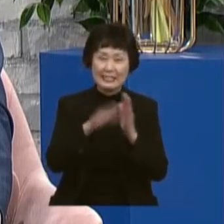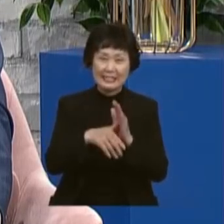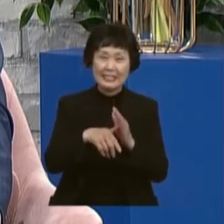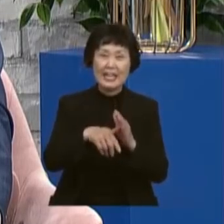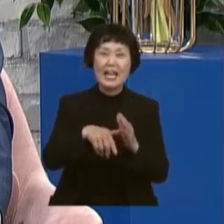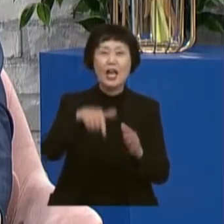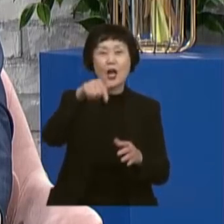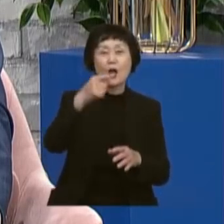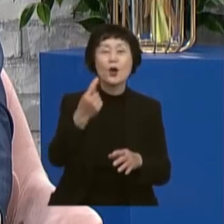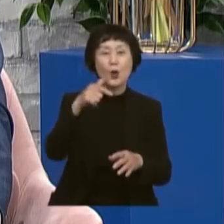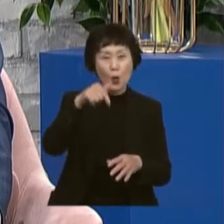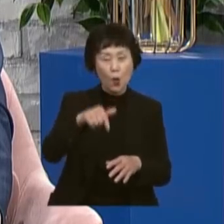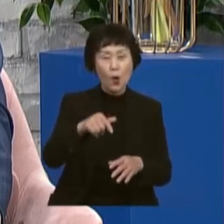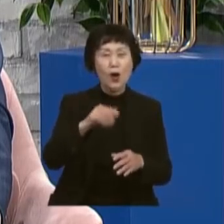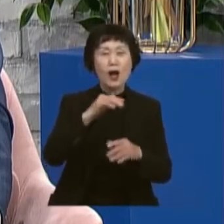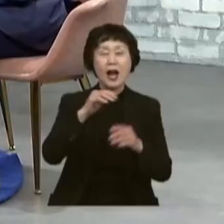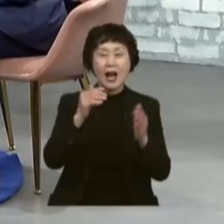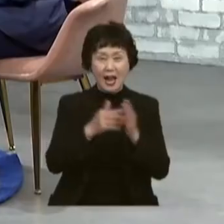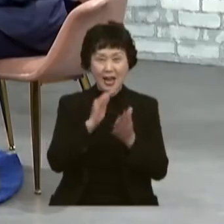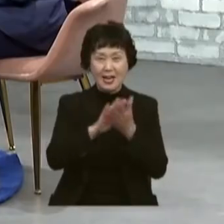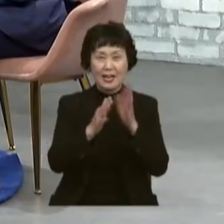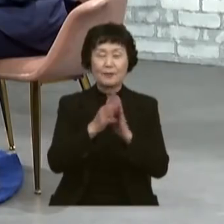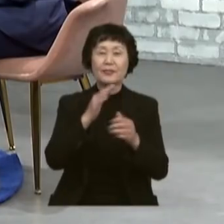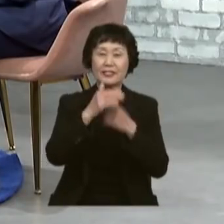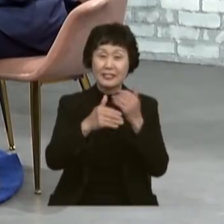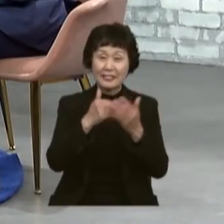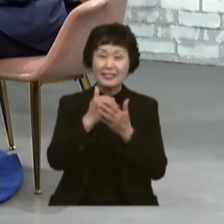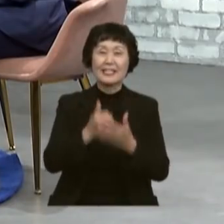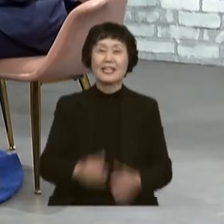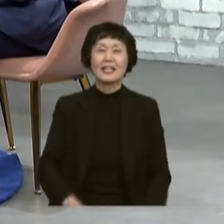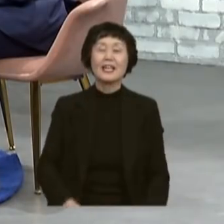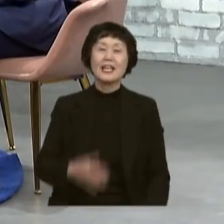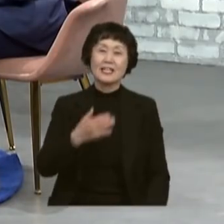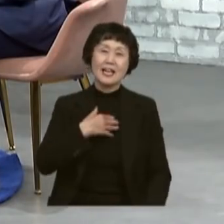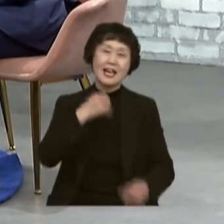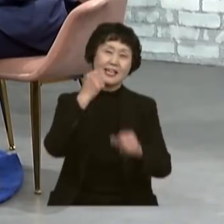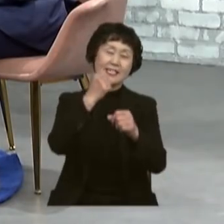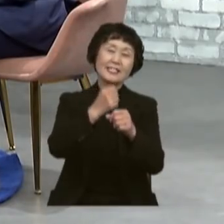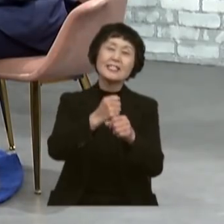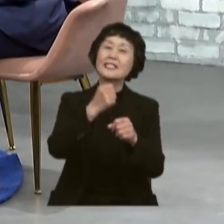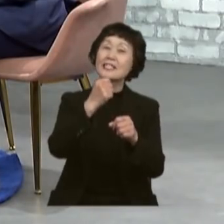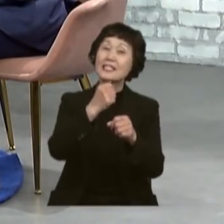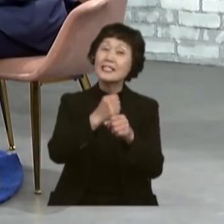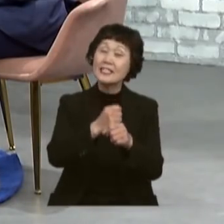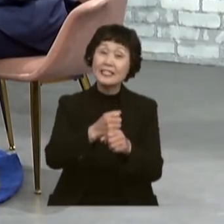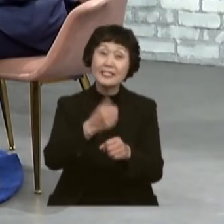한 번만 지금 좀 불러주시면 안 될까요? 나를 지으신 이가